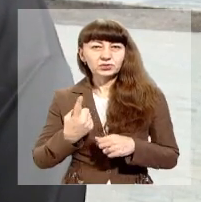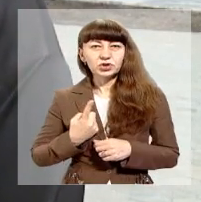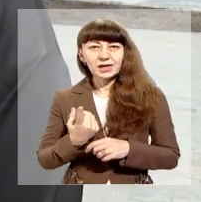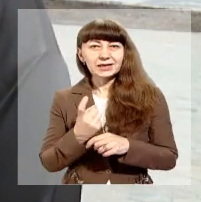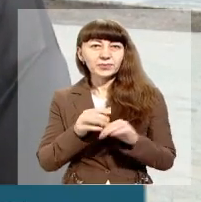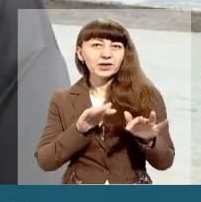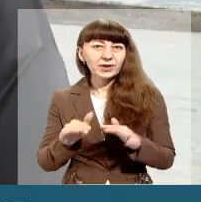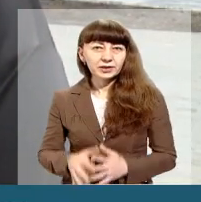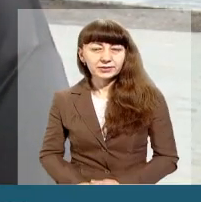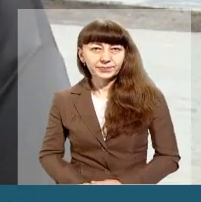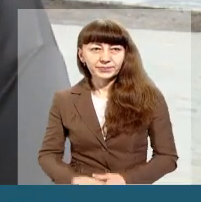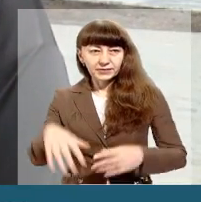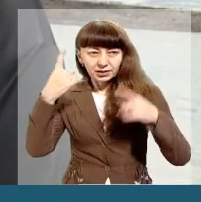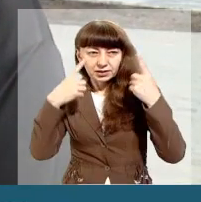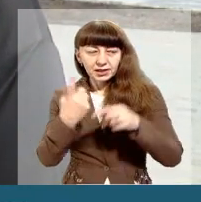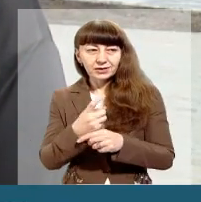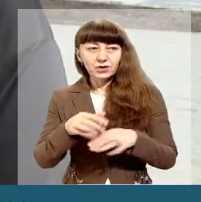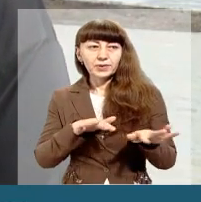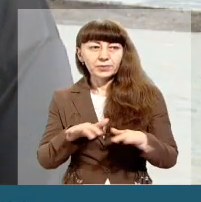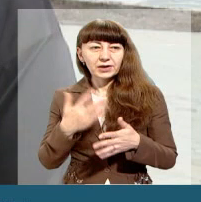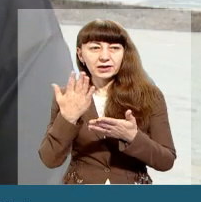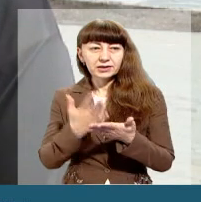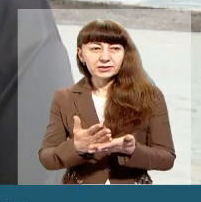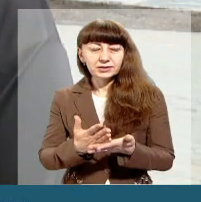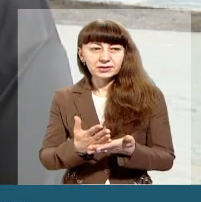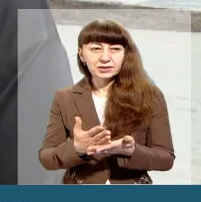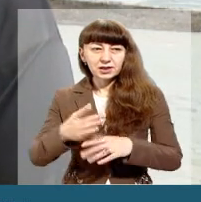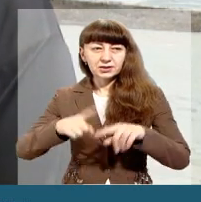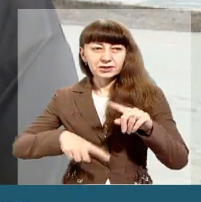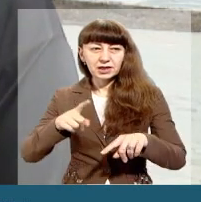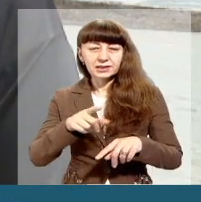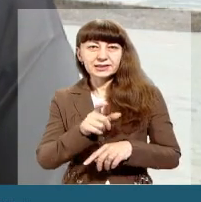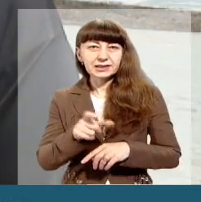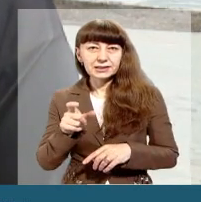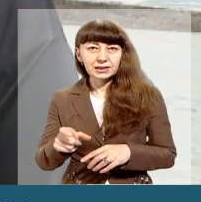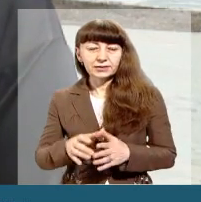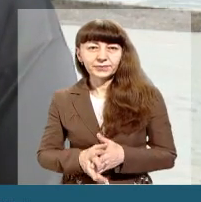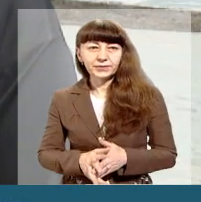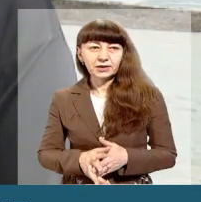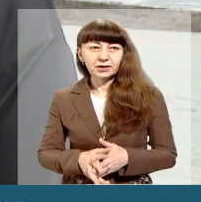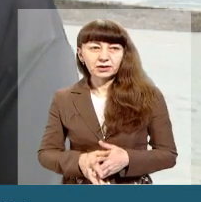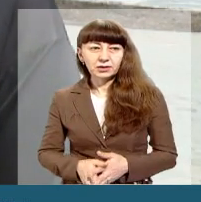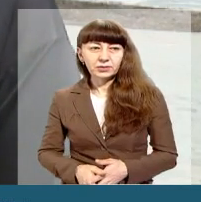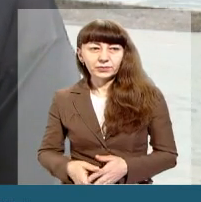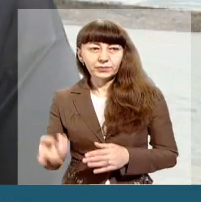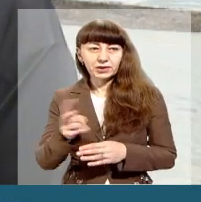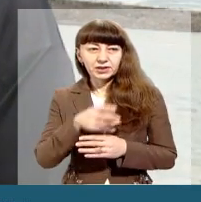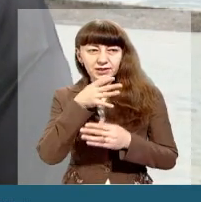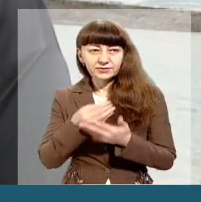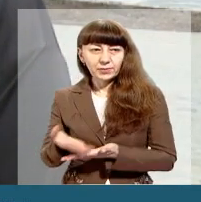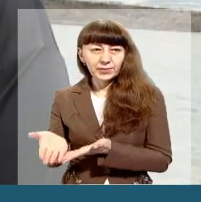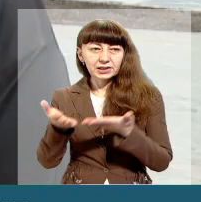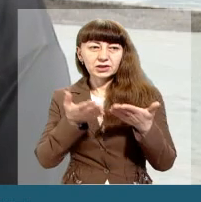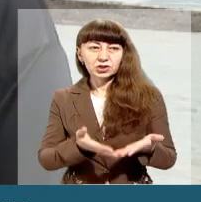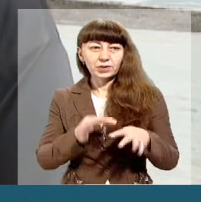данное мероприятие. Инициаторами данного мероприятия являются наши родители, которые пришли со своим